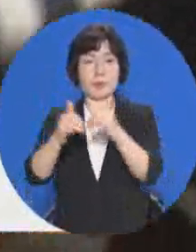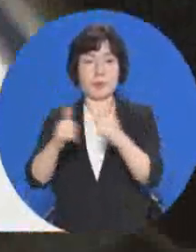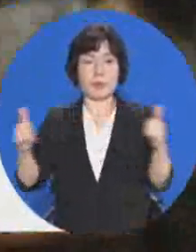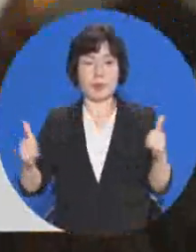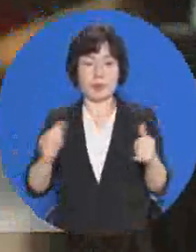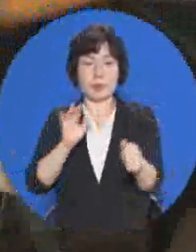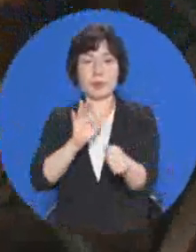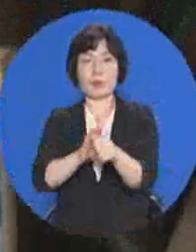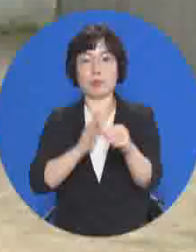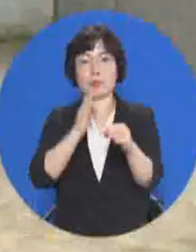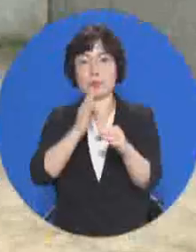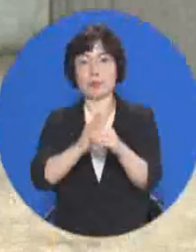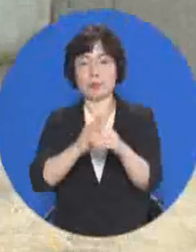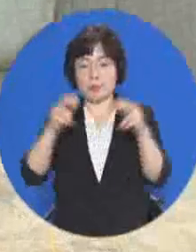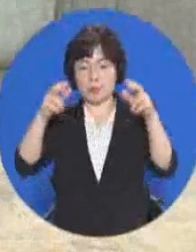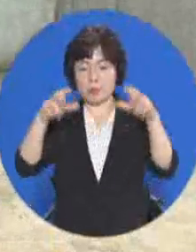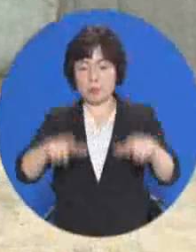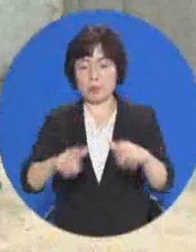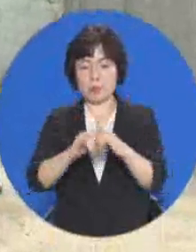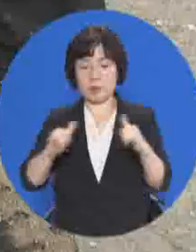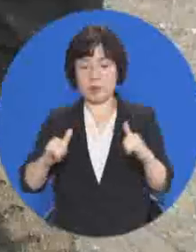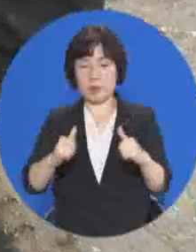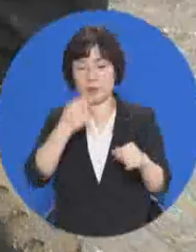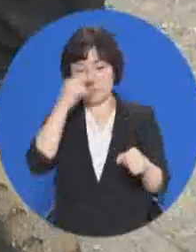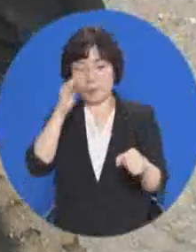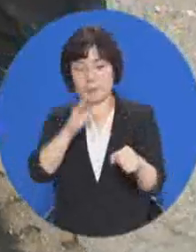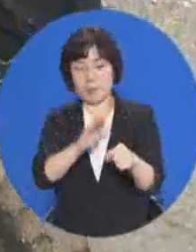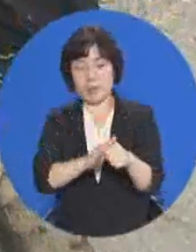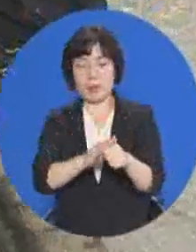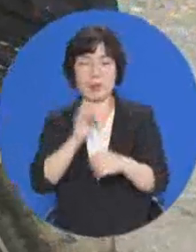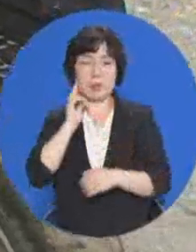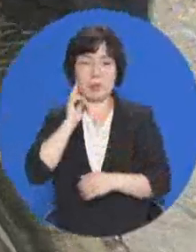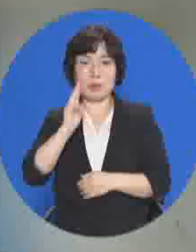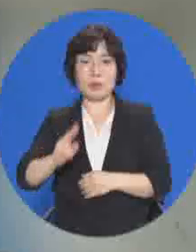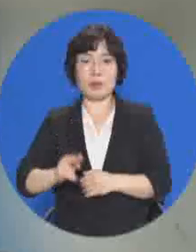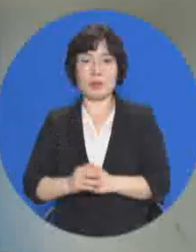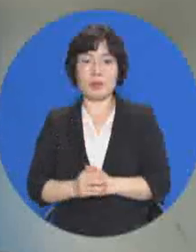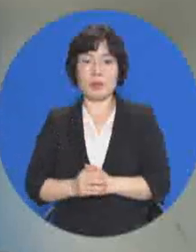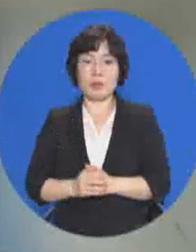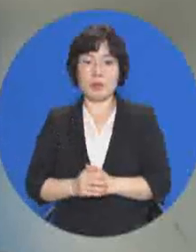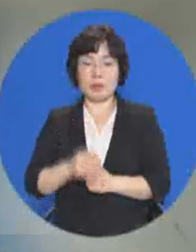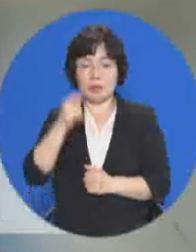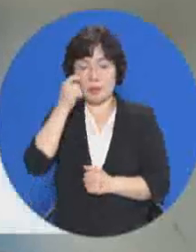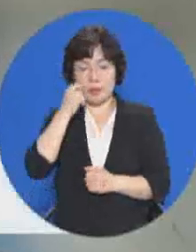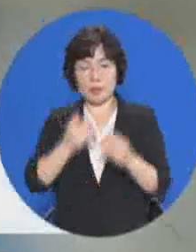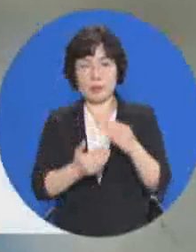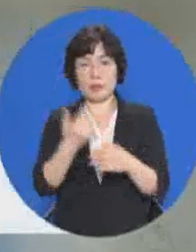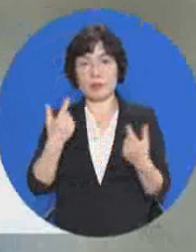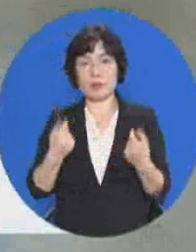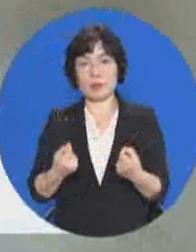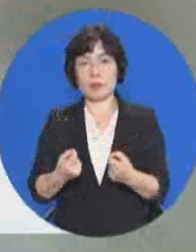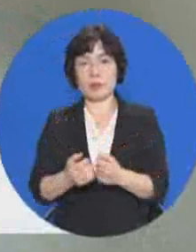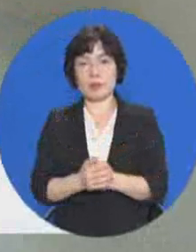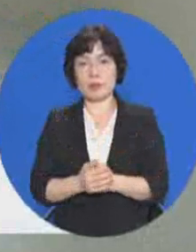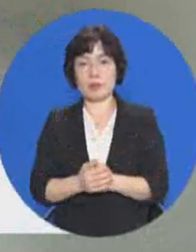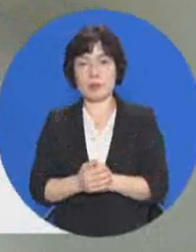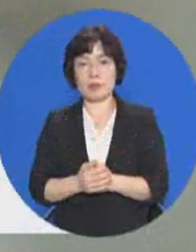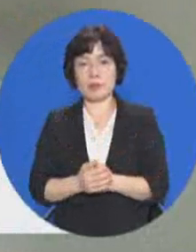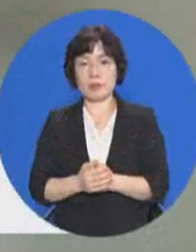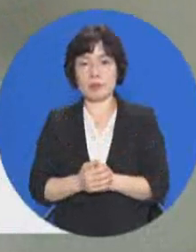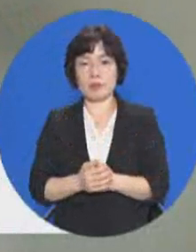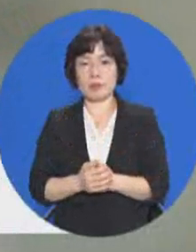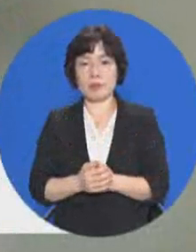일손을 돕고 있지만 주민들은 막막한 마음을 감출 수 없습니다 바로 좀 눈물 가득 잊어라